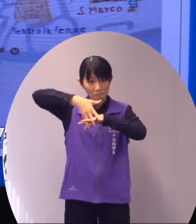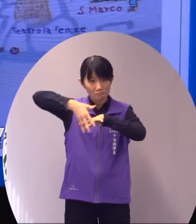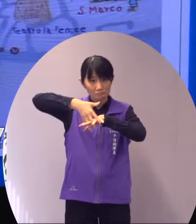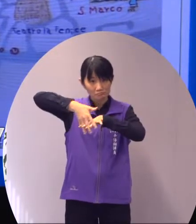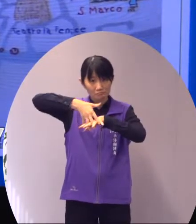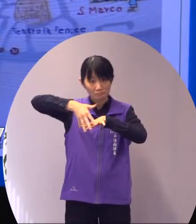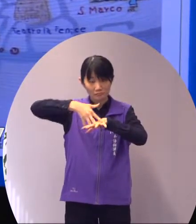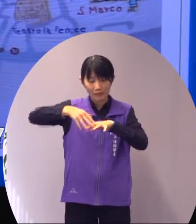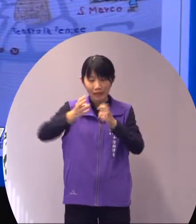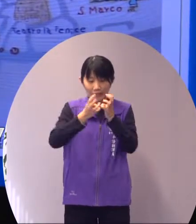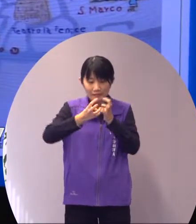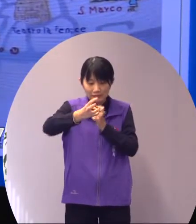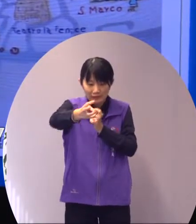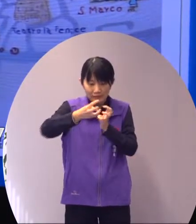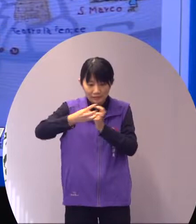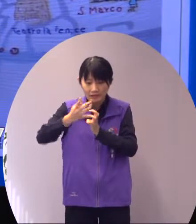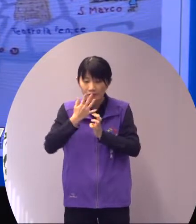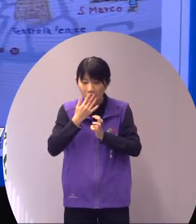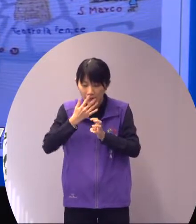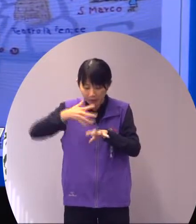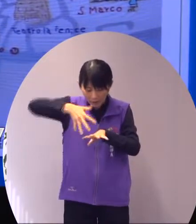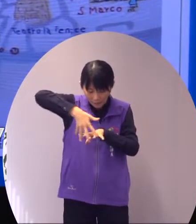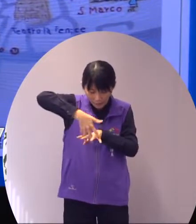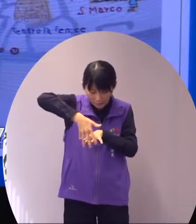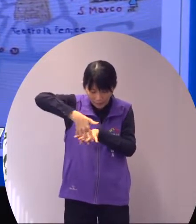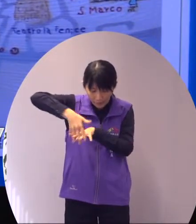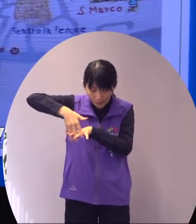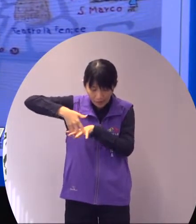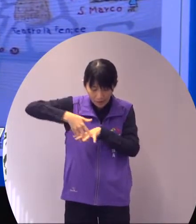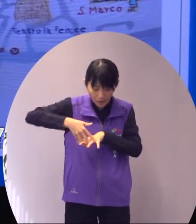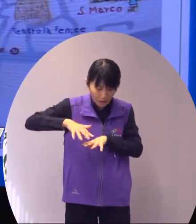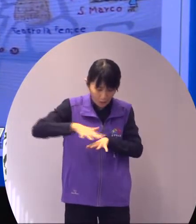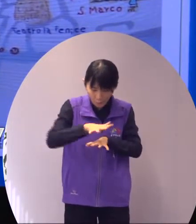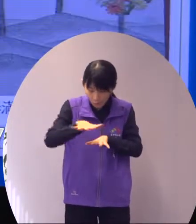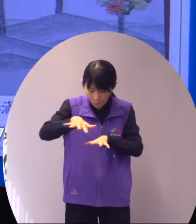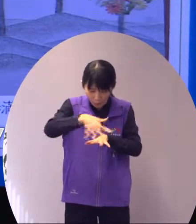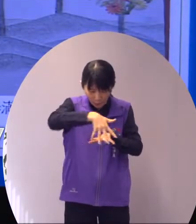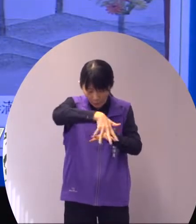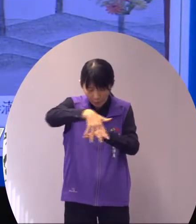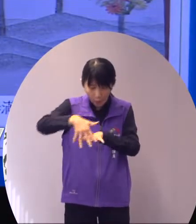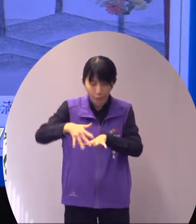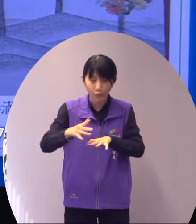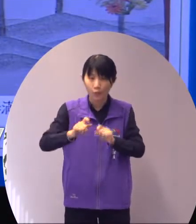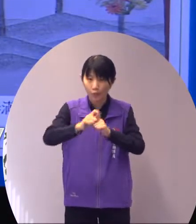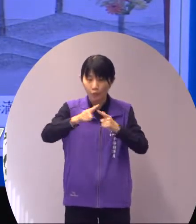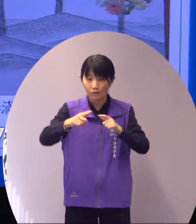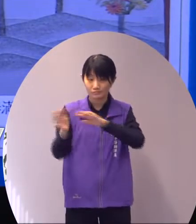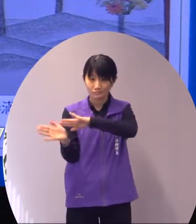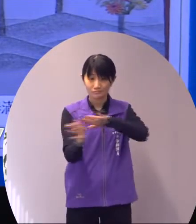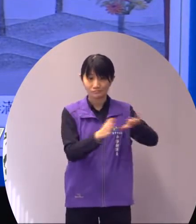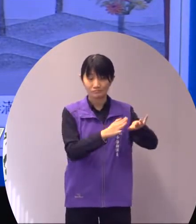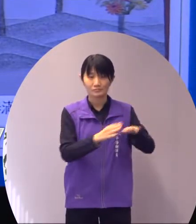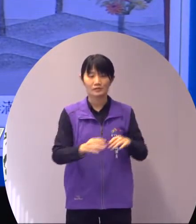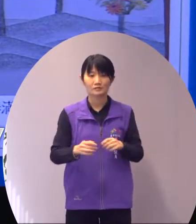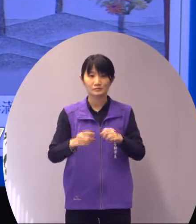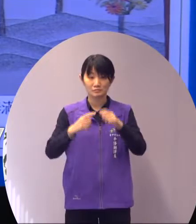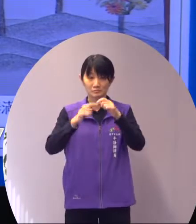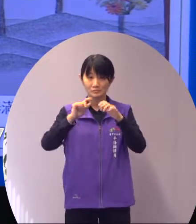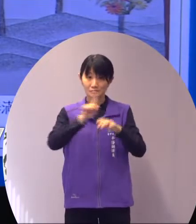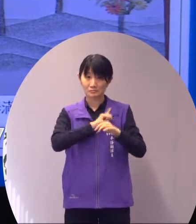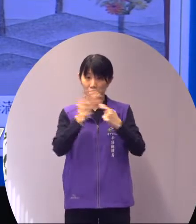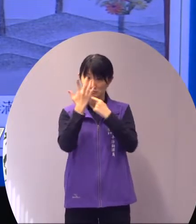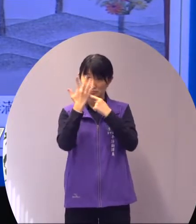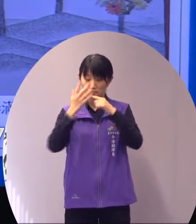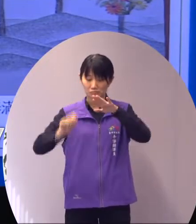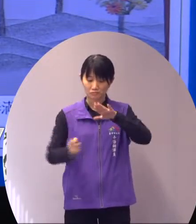装有各色丝线的梭子来回穿梭，然后织造出一幅作品。而刺绣就是用针和线缝在织物上的